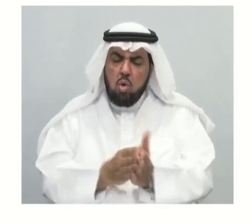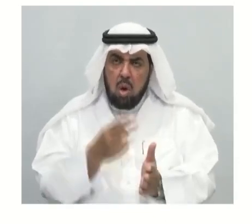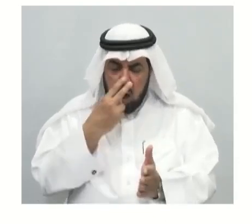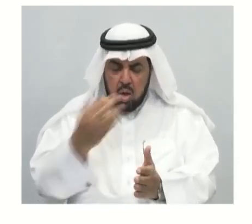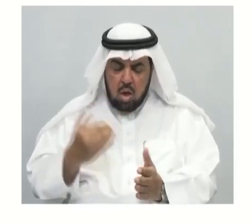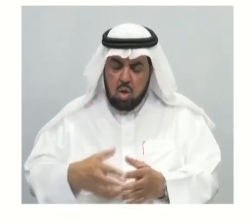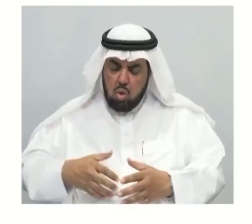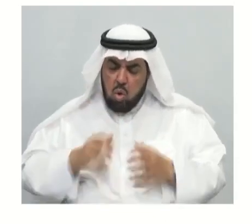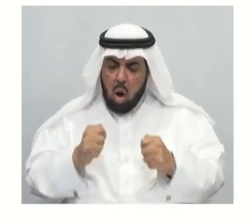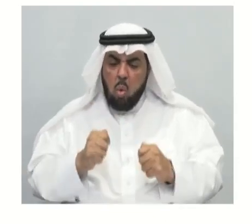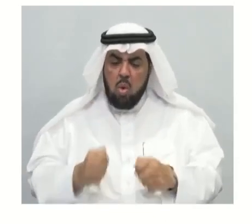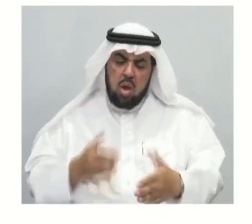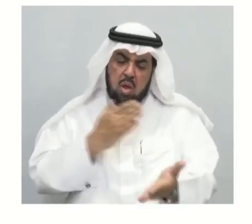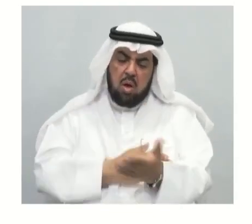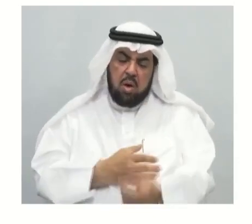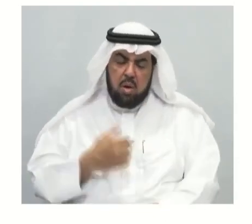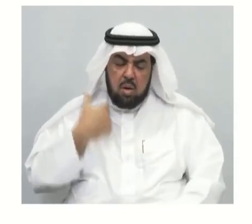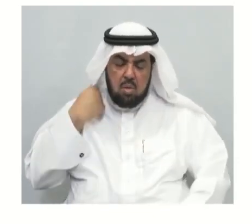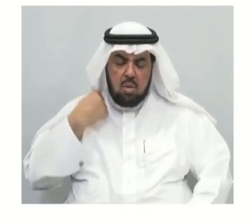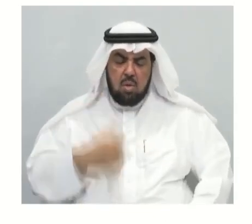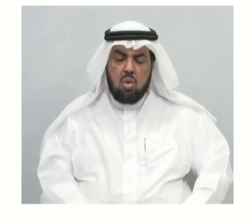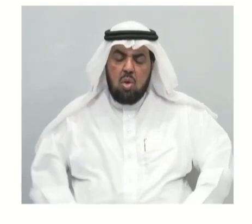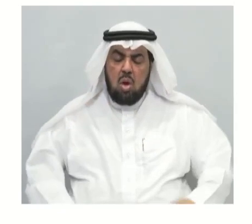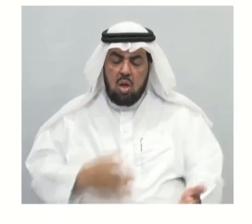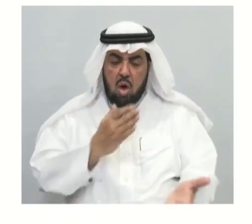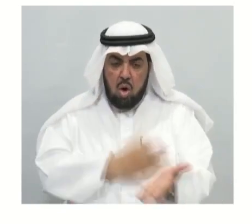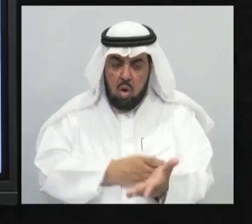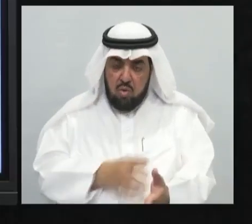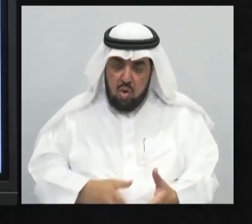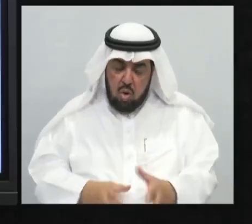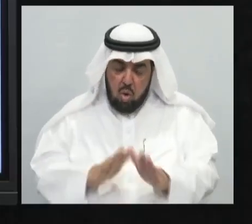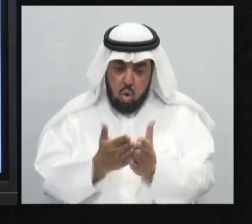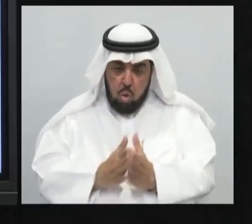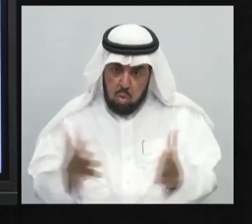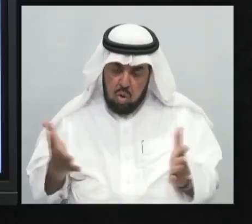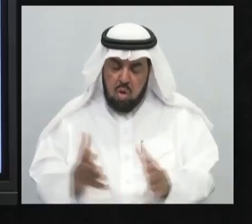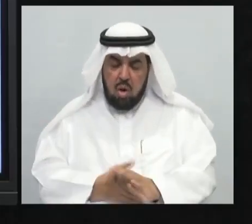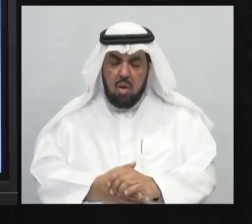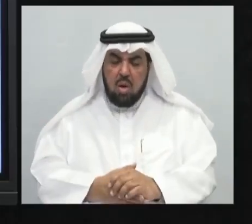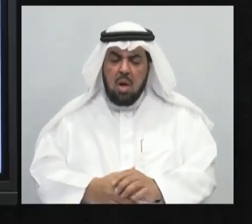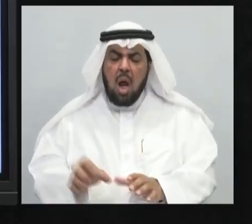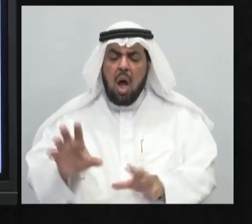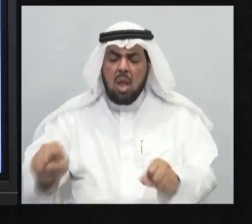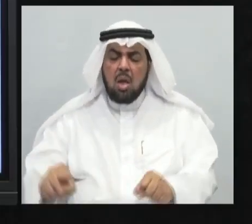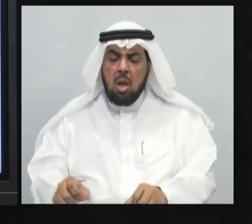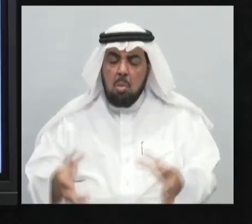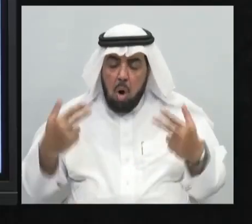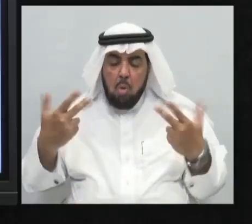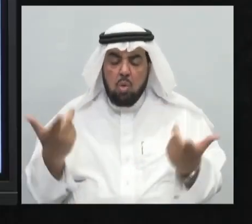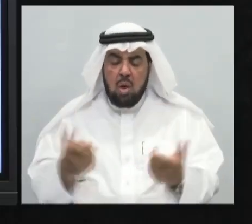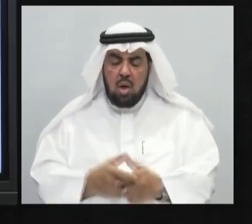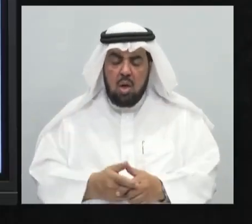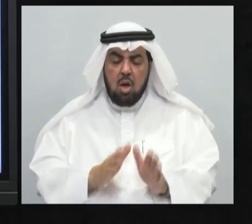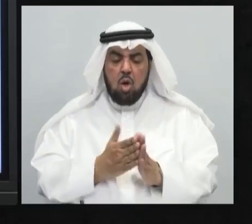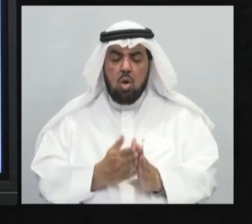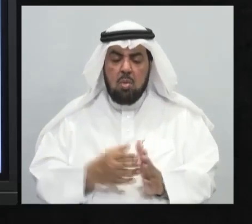تقوي التقرير كلما كان التقرير يحوي على مراجع من اين حصلت على معلوماتك